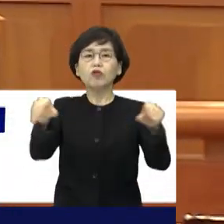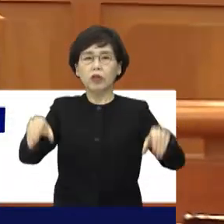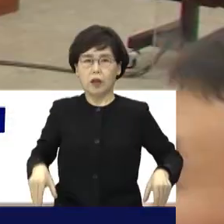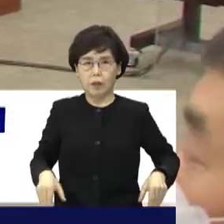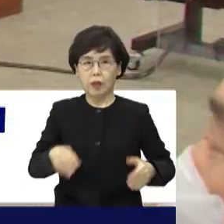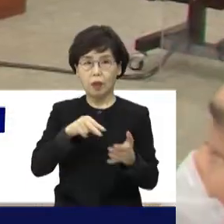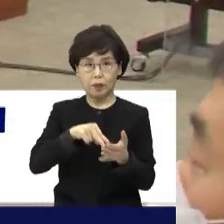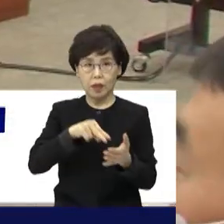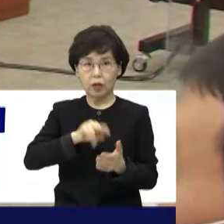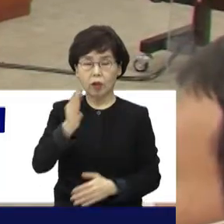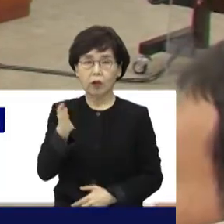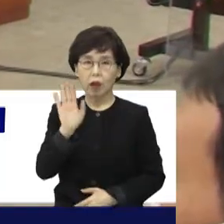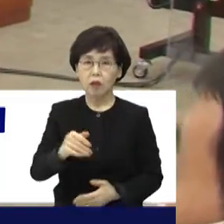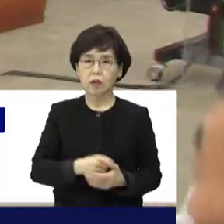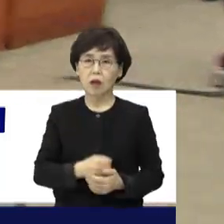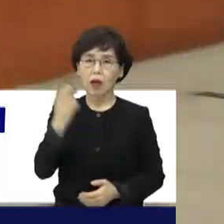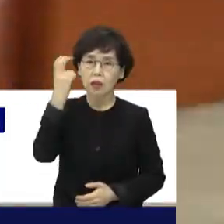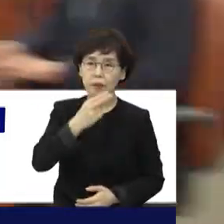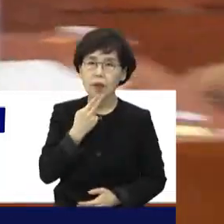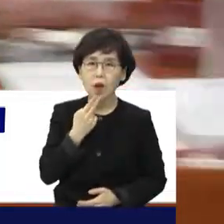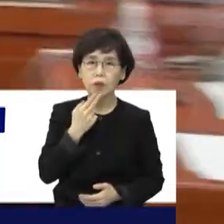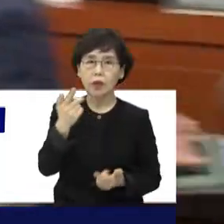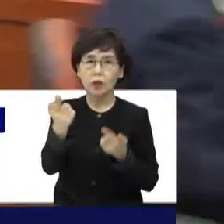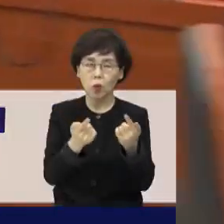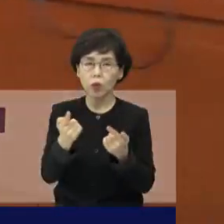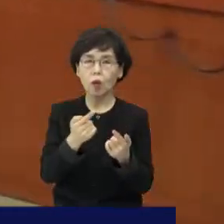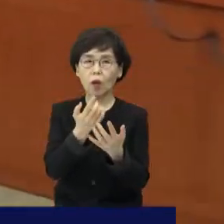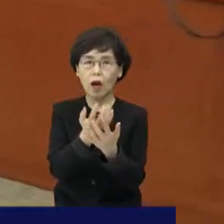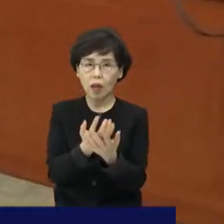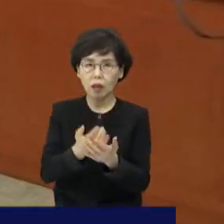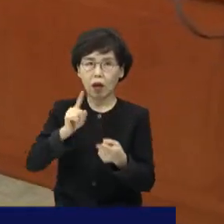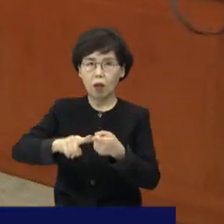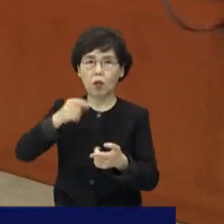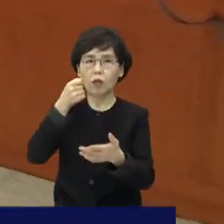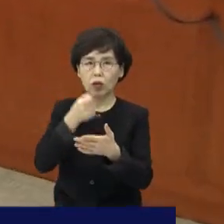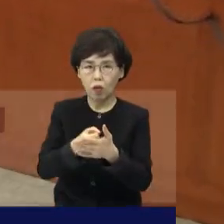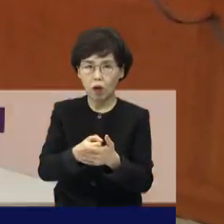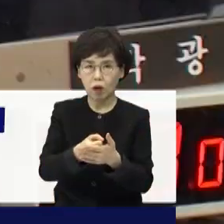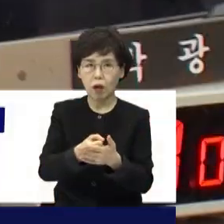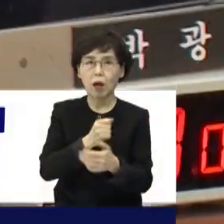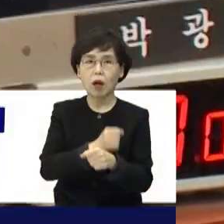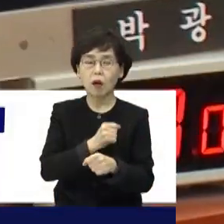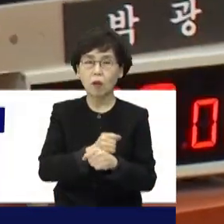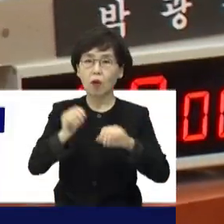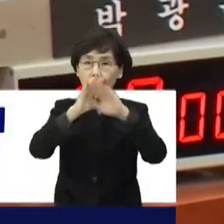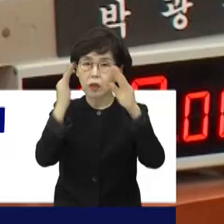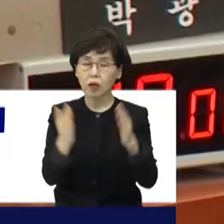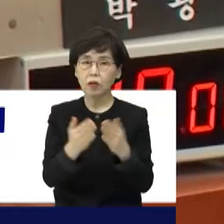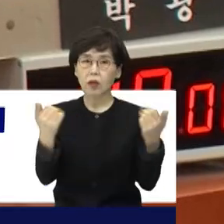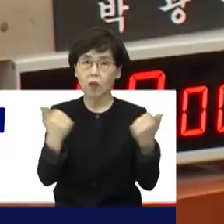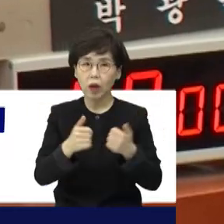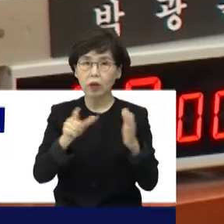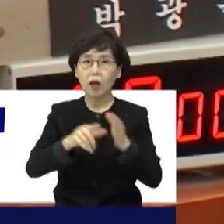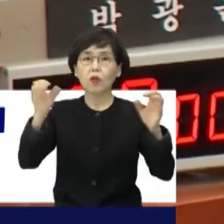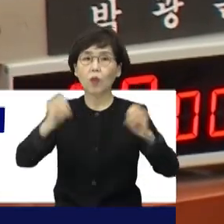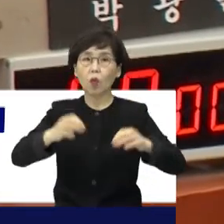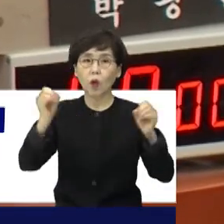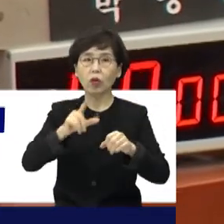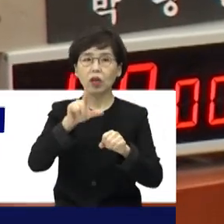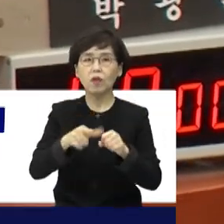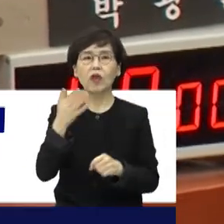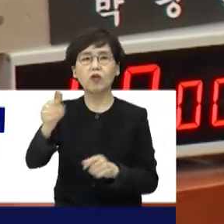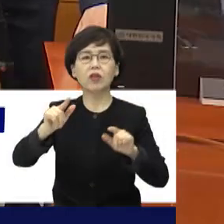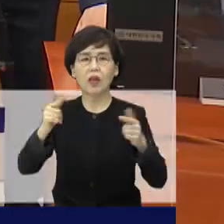벗어나 실질적인 심사 없이 조정안이 의결되도록 했고 법사위 전체 회의에서도 토론의 기회를